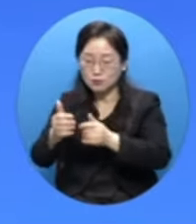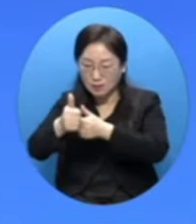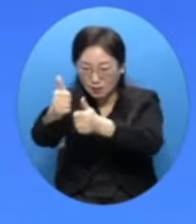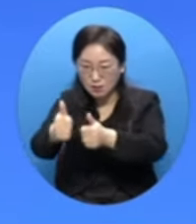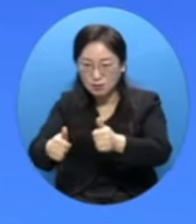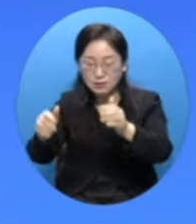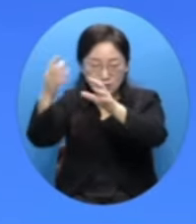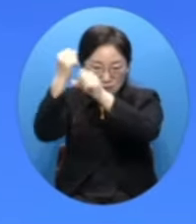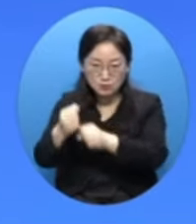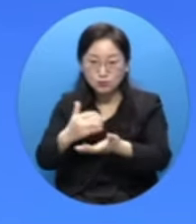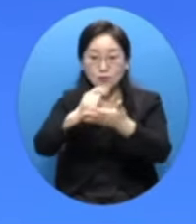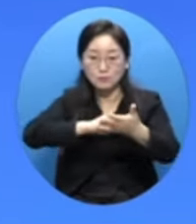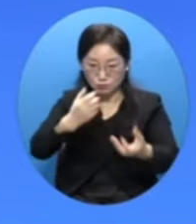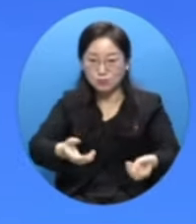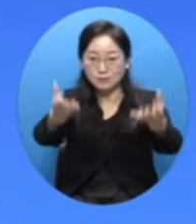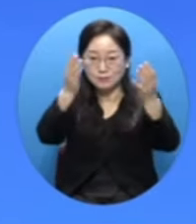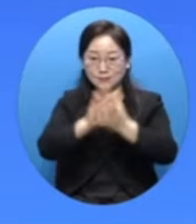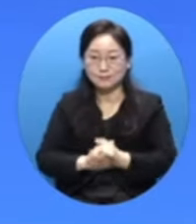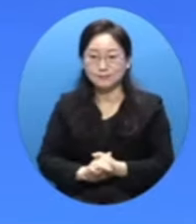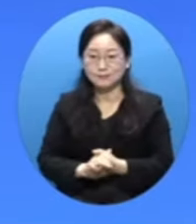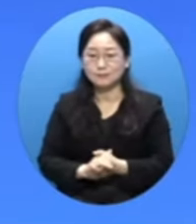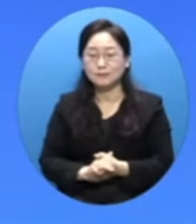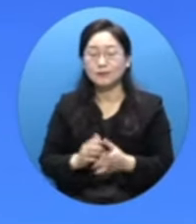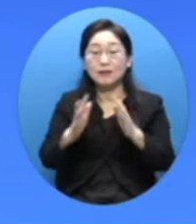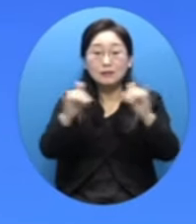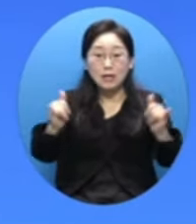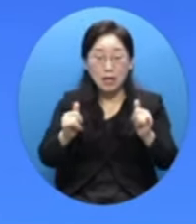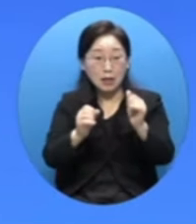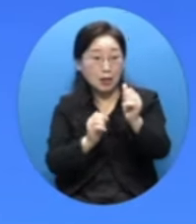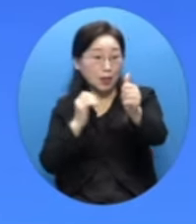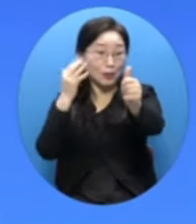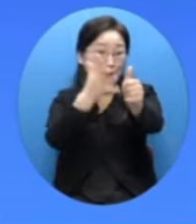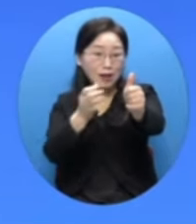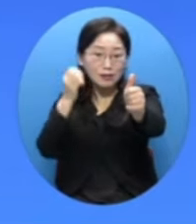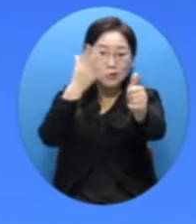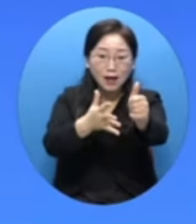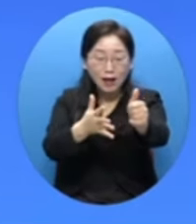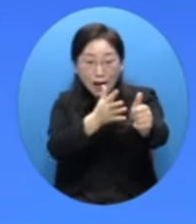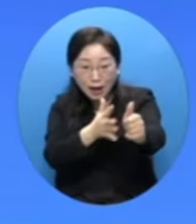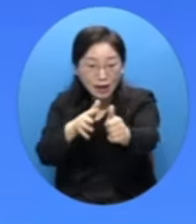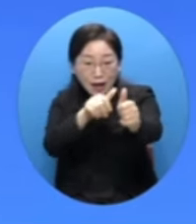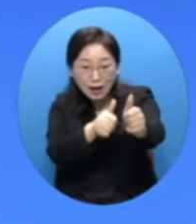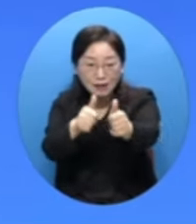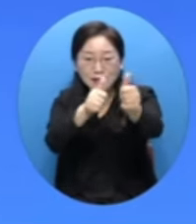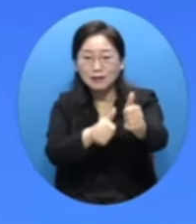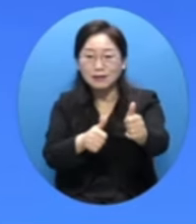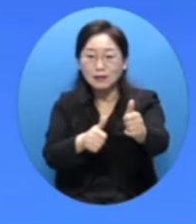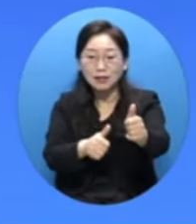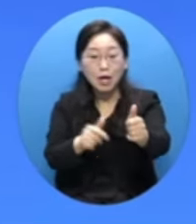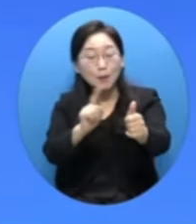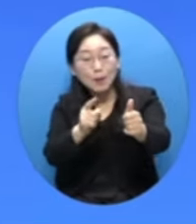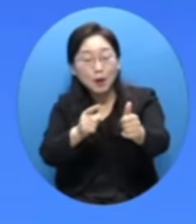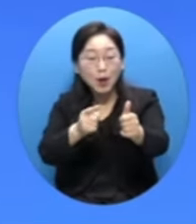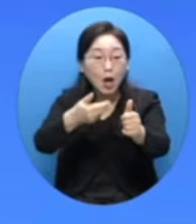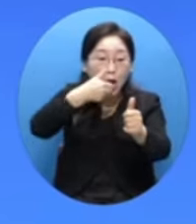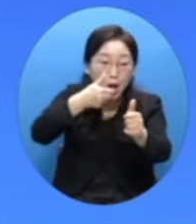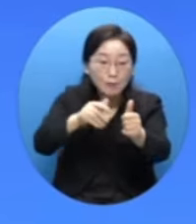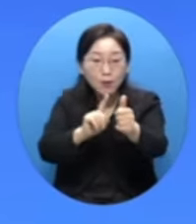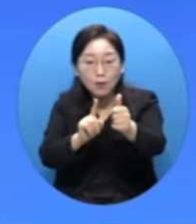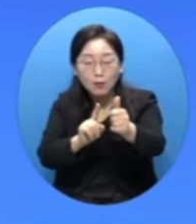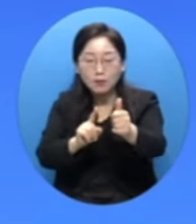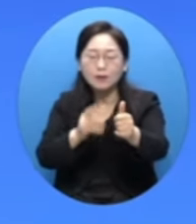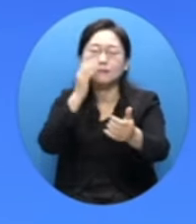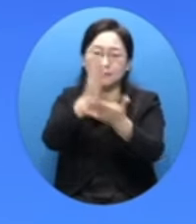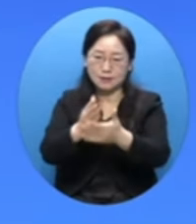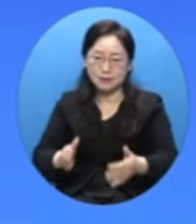이름으로 축원합니다. 사람 앞에 줄 서고 사람 따라다니고 거기서 무엇인가 얻을까 하지 말고